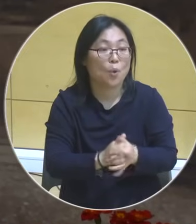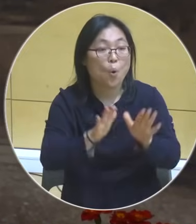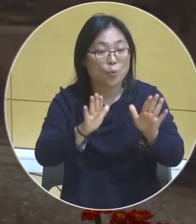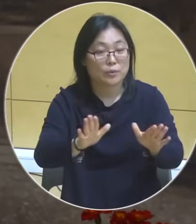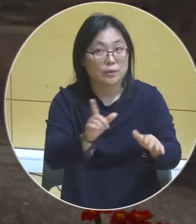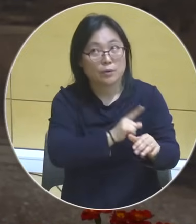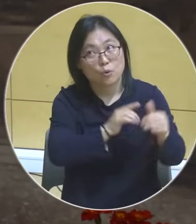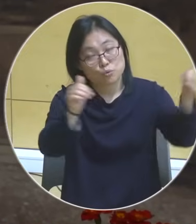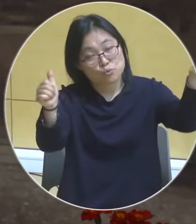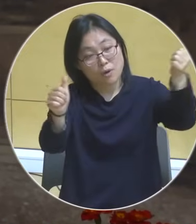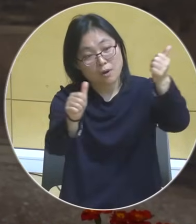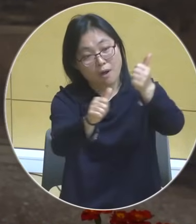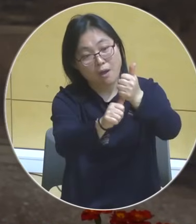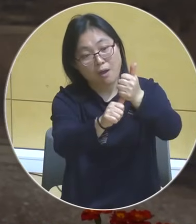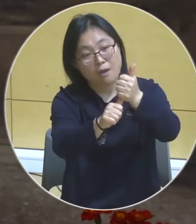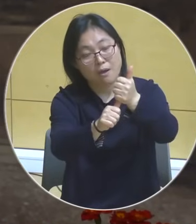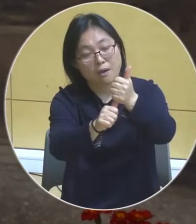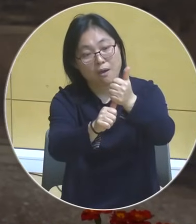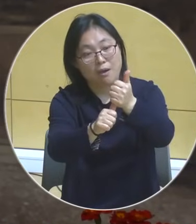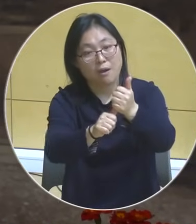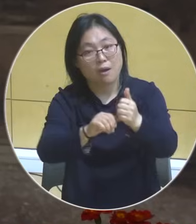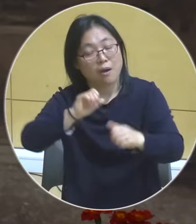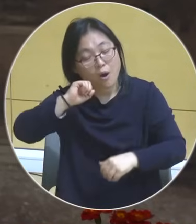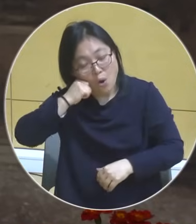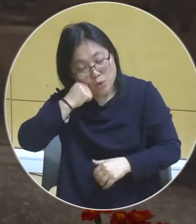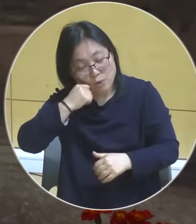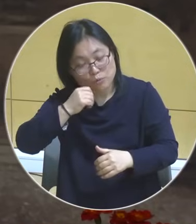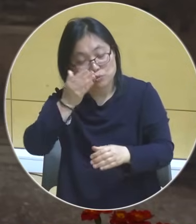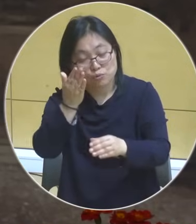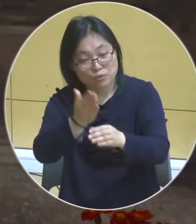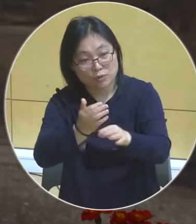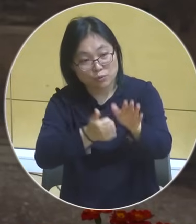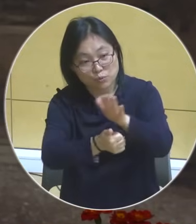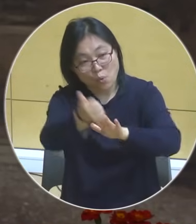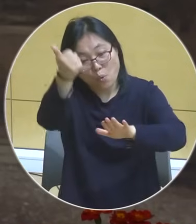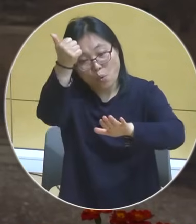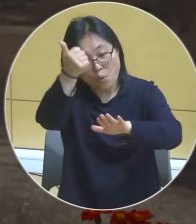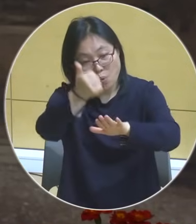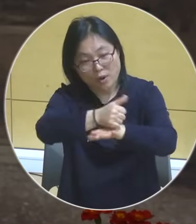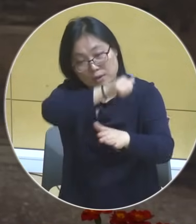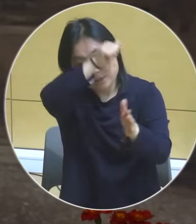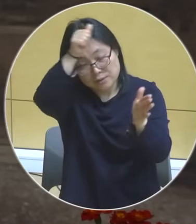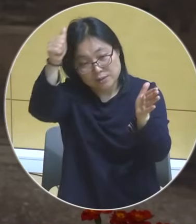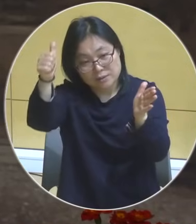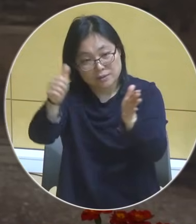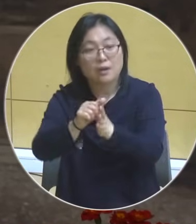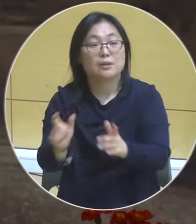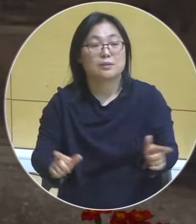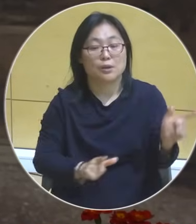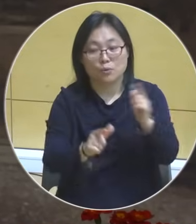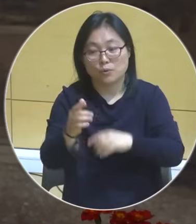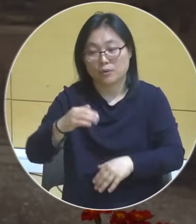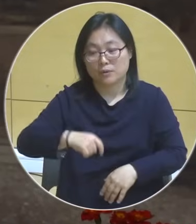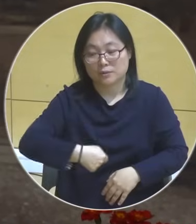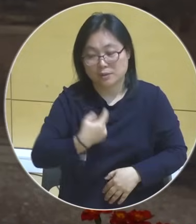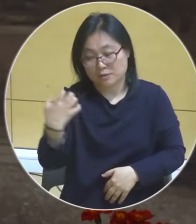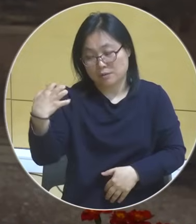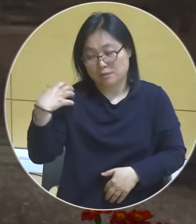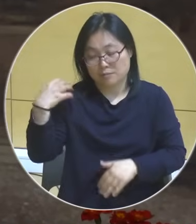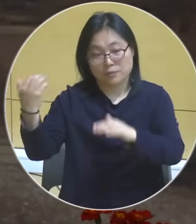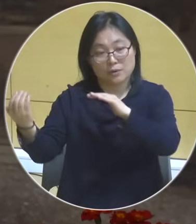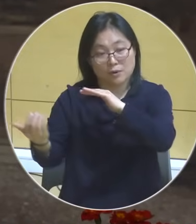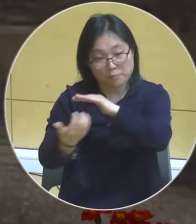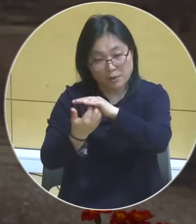오늘 여호수아가 이토록 어려움 가운데서 성공적인 인생을 살고 그리고 자기가 맡은 사명을 끝까지